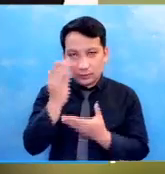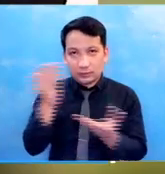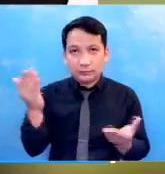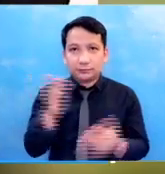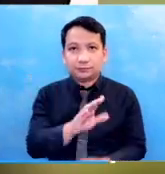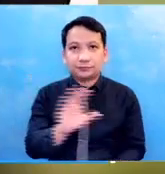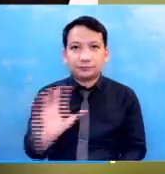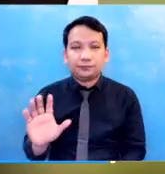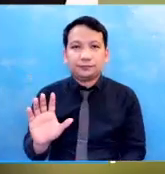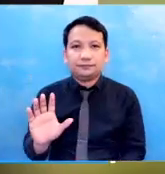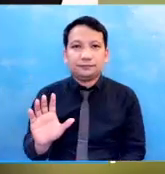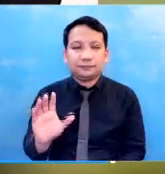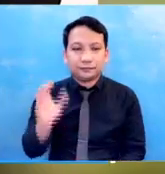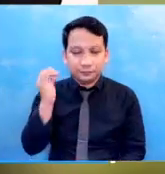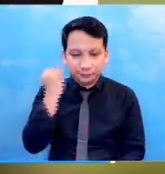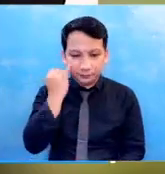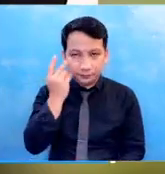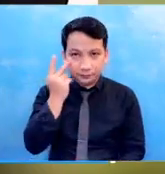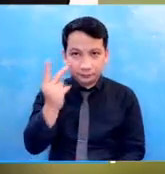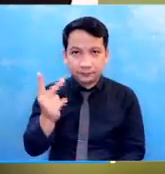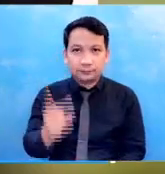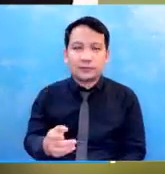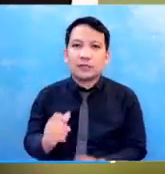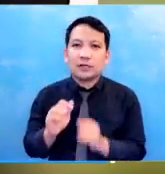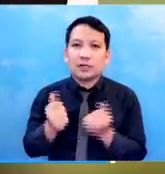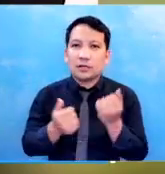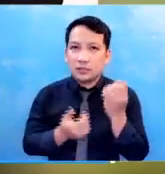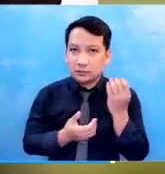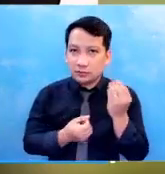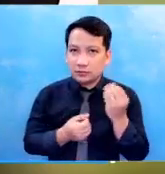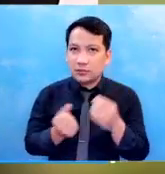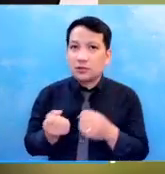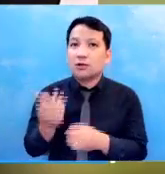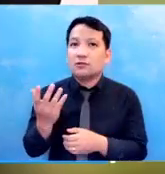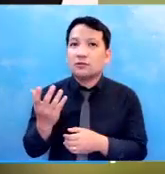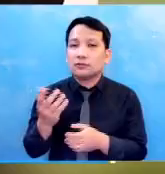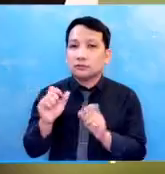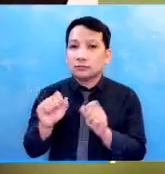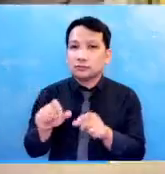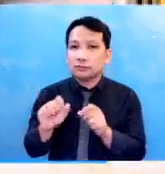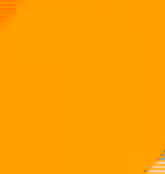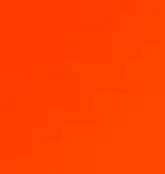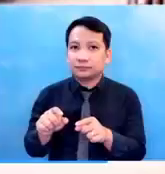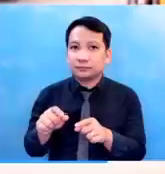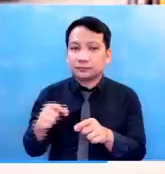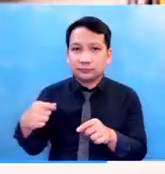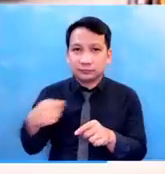frontline na balitang yan si Justine Punsalang. Justine, magkano na ba ang bentahan ng lechon?